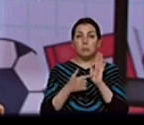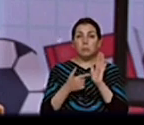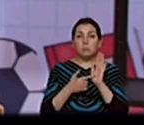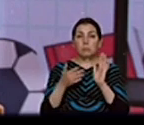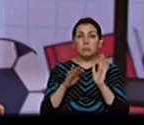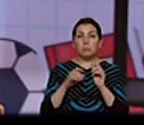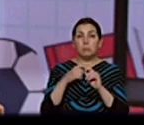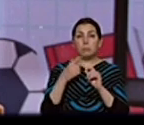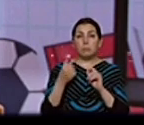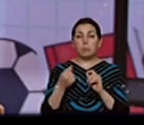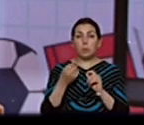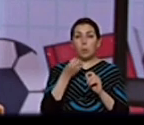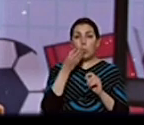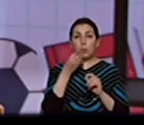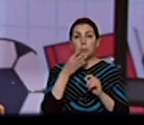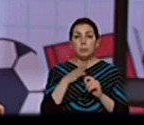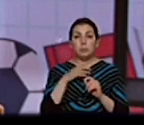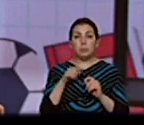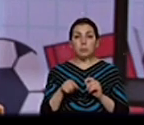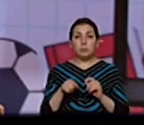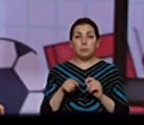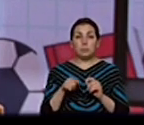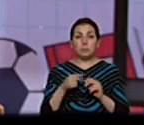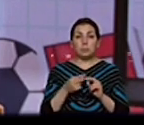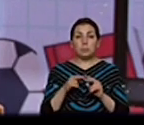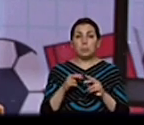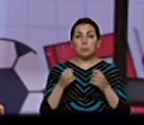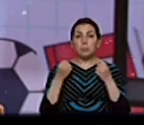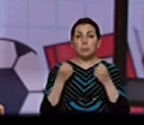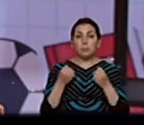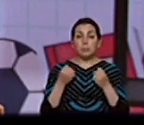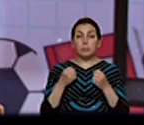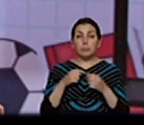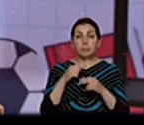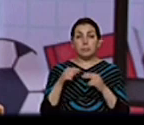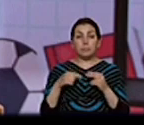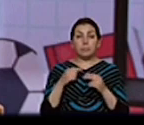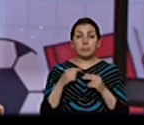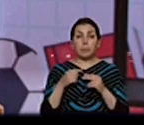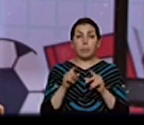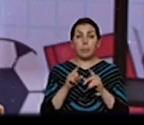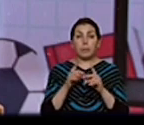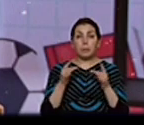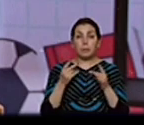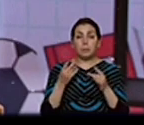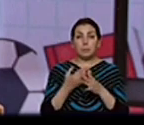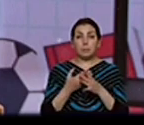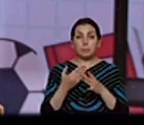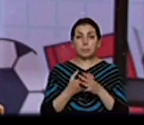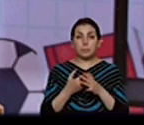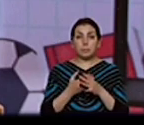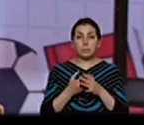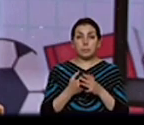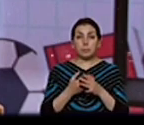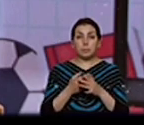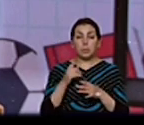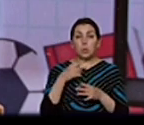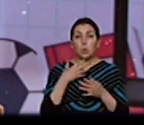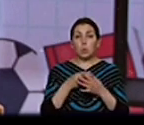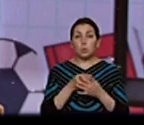foydalandim va uni quyi qismini mahkam ushlab, mana bunday yopishtirgich yordamida, albatta o'zingizni kuchingiz